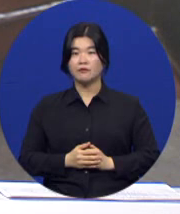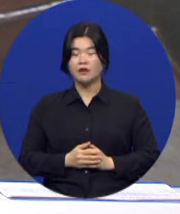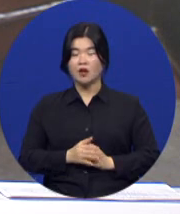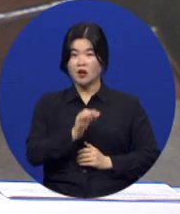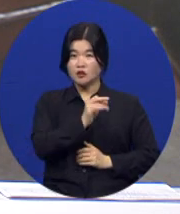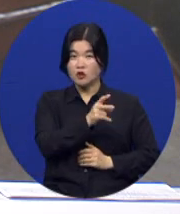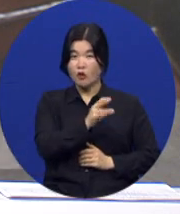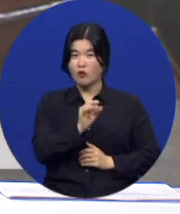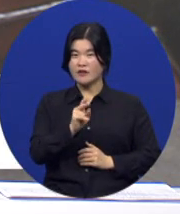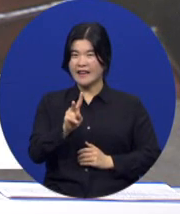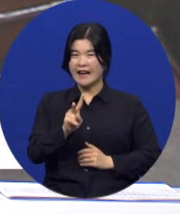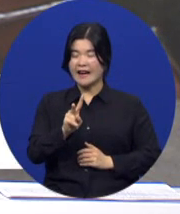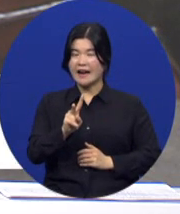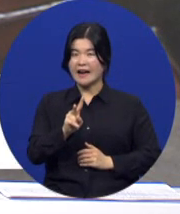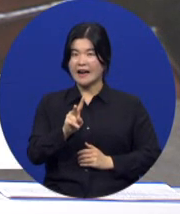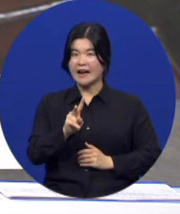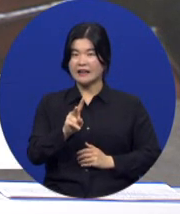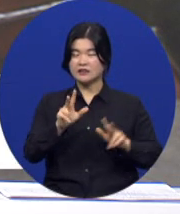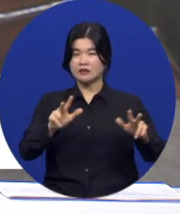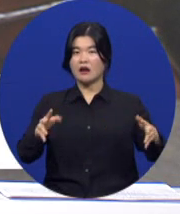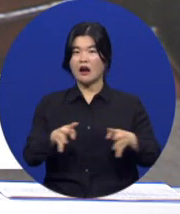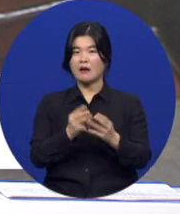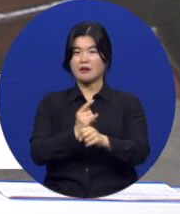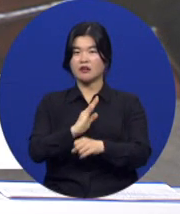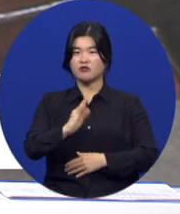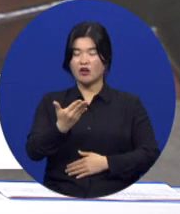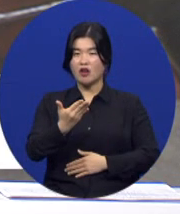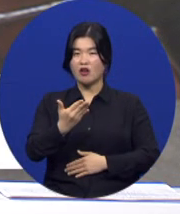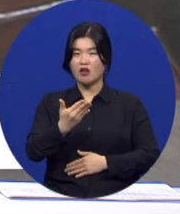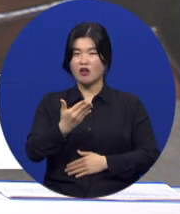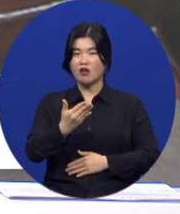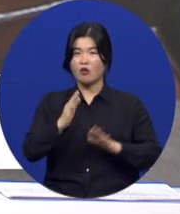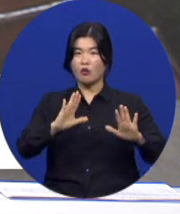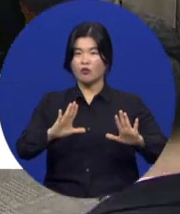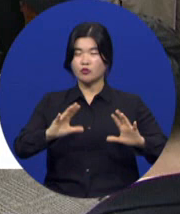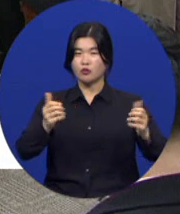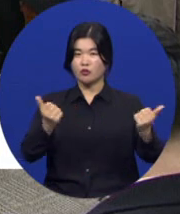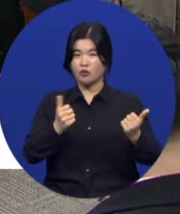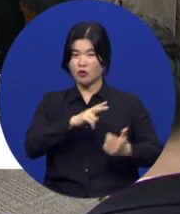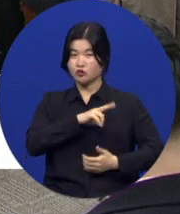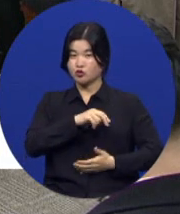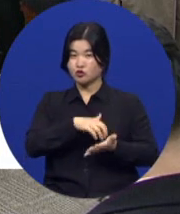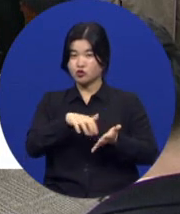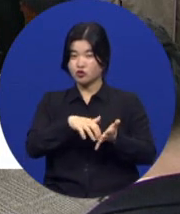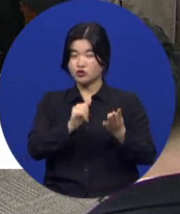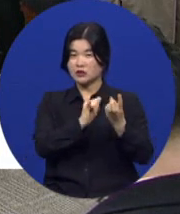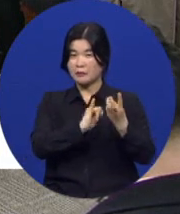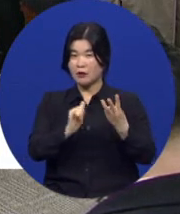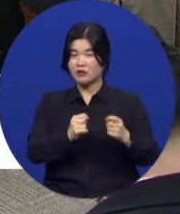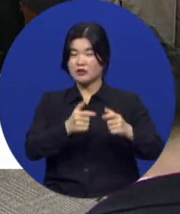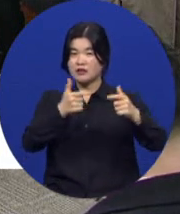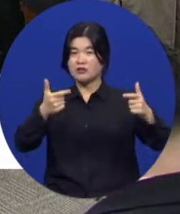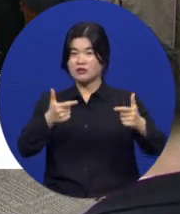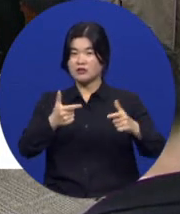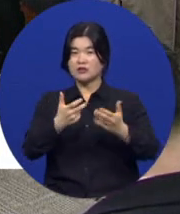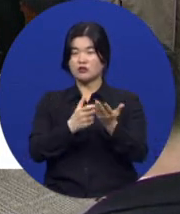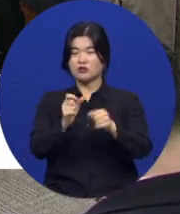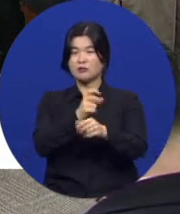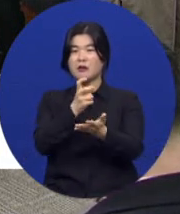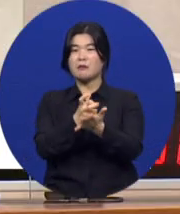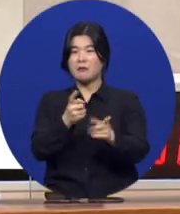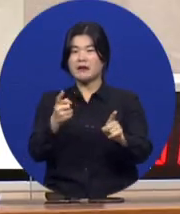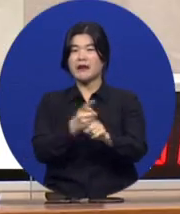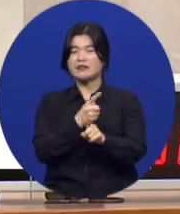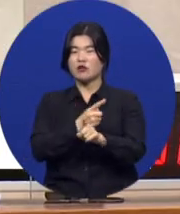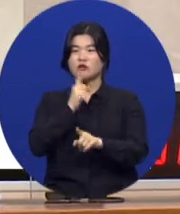여야가 지방선거 관련 쟁점 에 합의하면서 오늘 예정됐던 제주도 의원 정수를 3명 늘리는 제주 특별법 개정안이